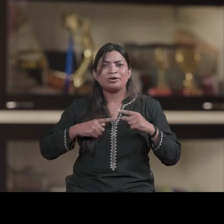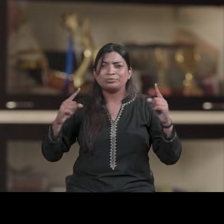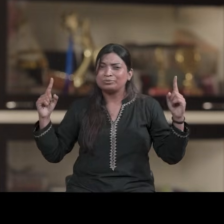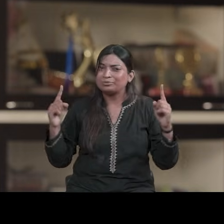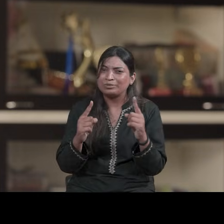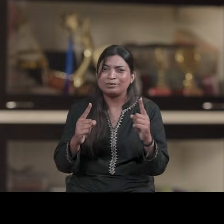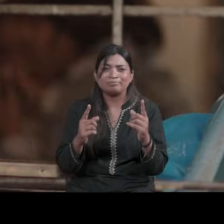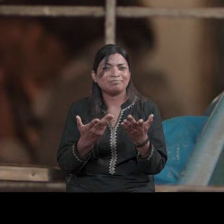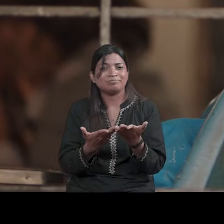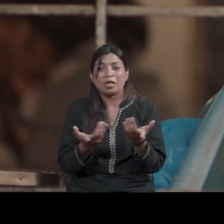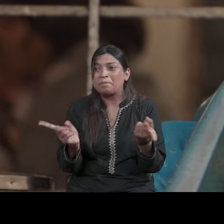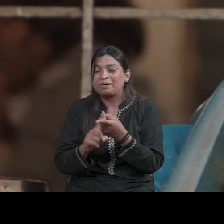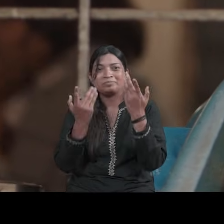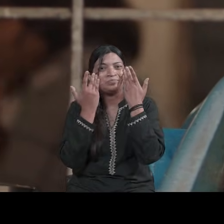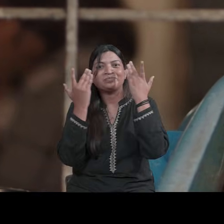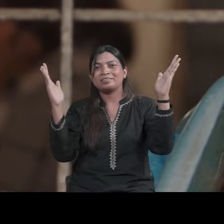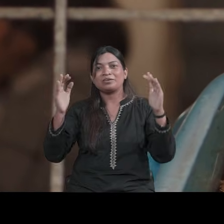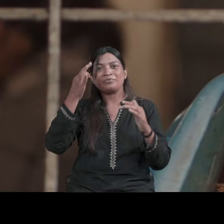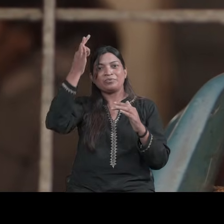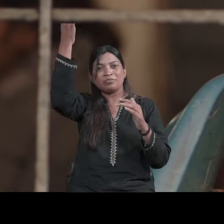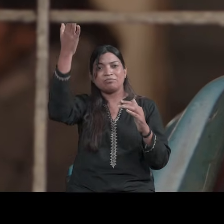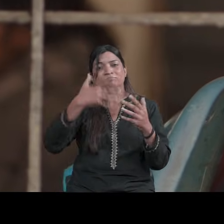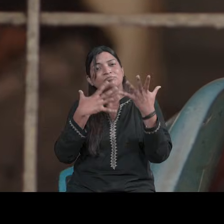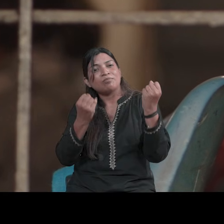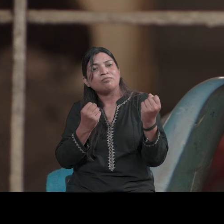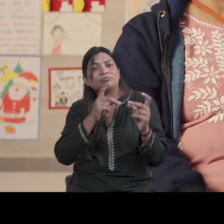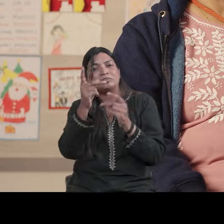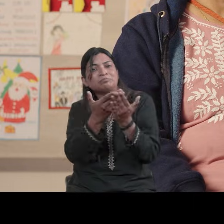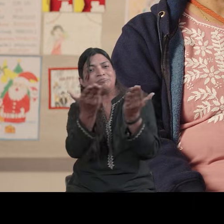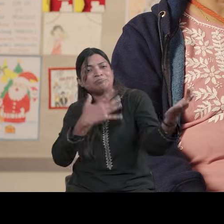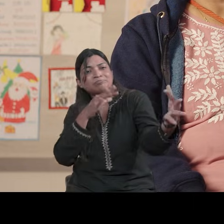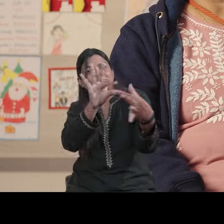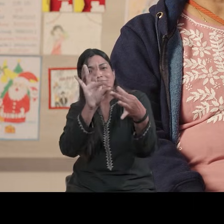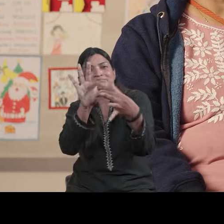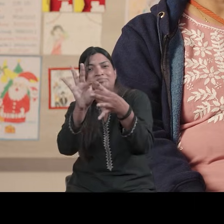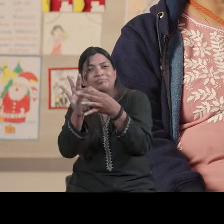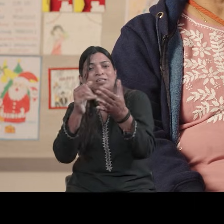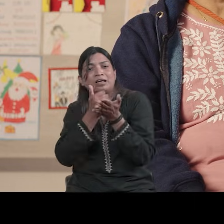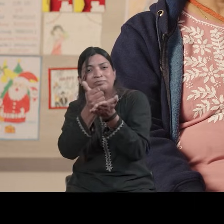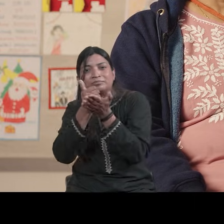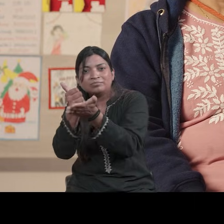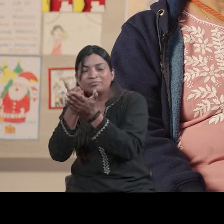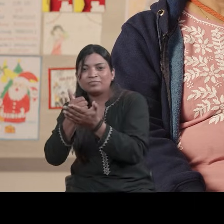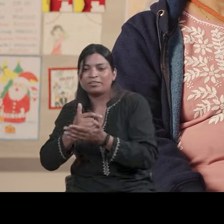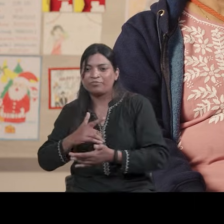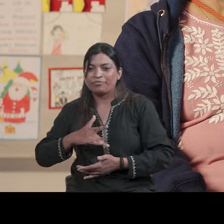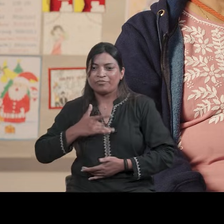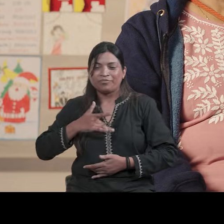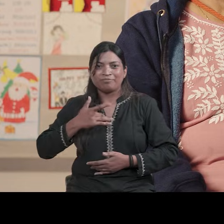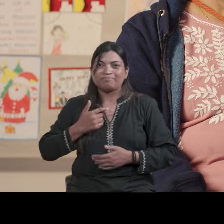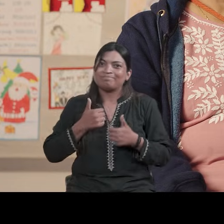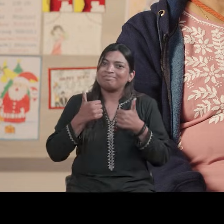कर रहे हैं और अभी हमको कुछ हो जाएगा। तो जितने ज़्यादा लोगों की लाइफ को हम टच कर पाएंगे उतना हम सेटिस्फाई रहेंगे,